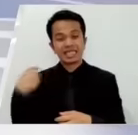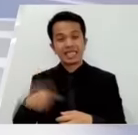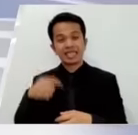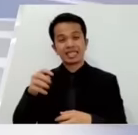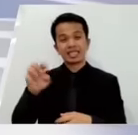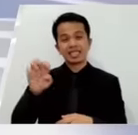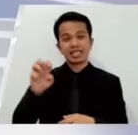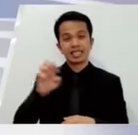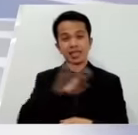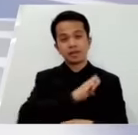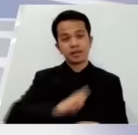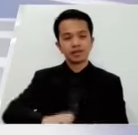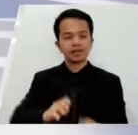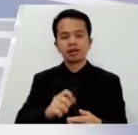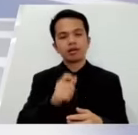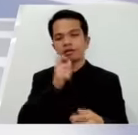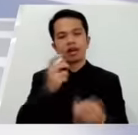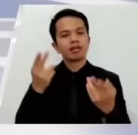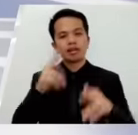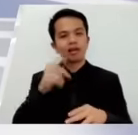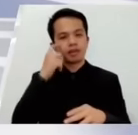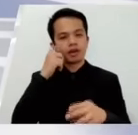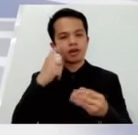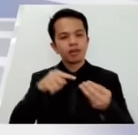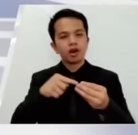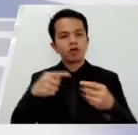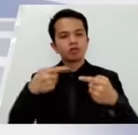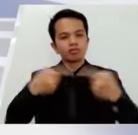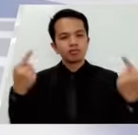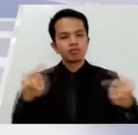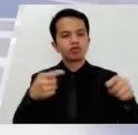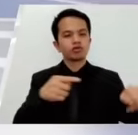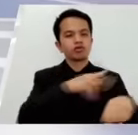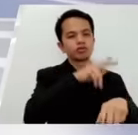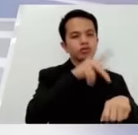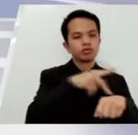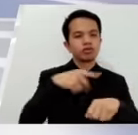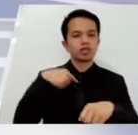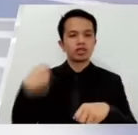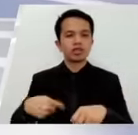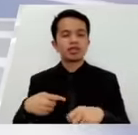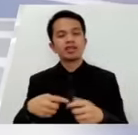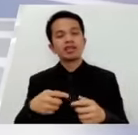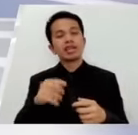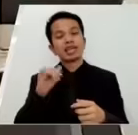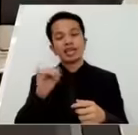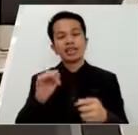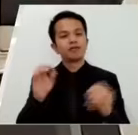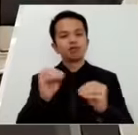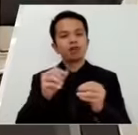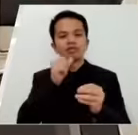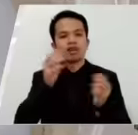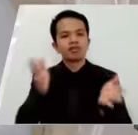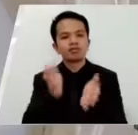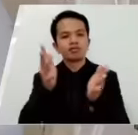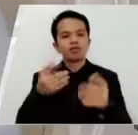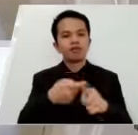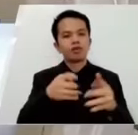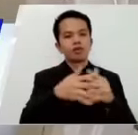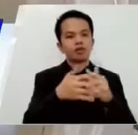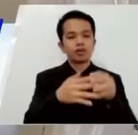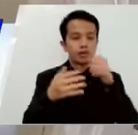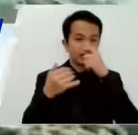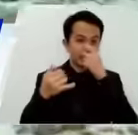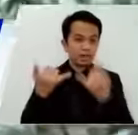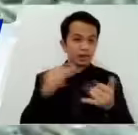raw nangyari ang mga tensyon sa pagitan ng China at Pilipinas kung hindi raw dahil sa panguudyok ng Amerika. Ang Climate Change Commission ng